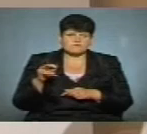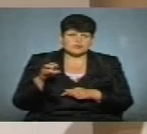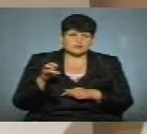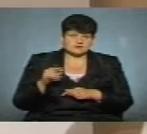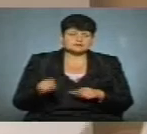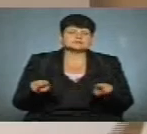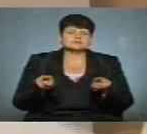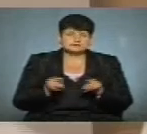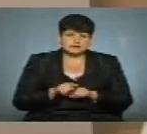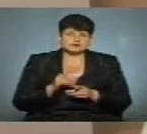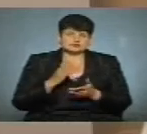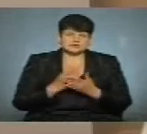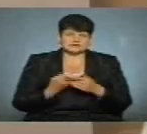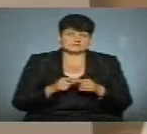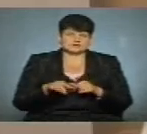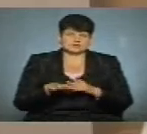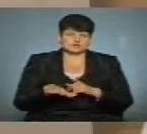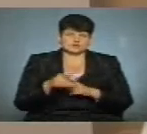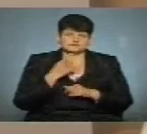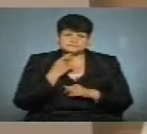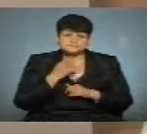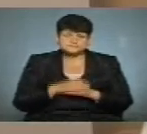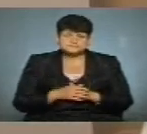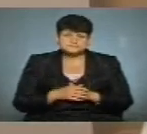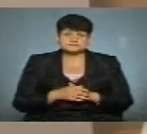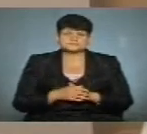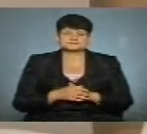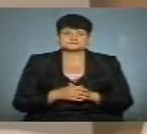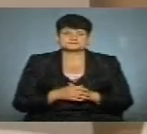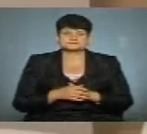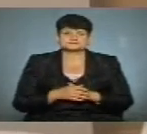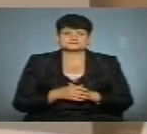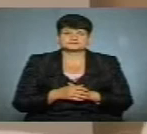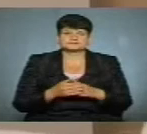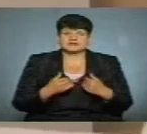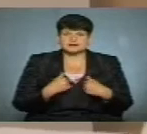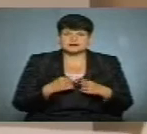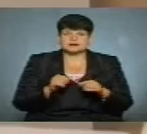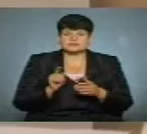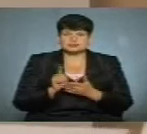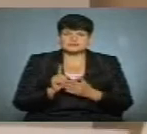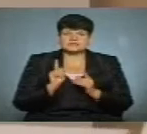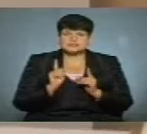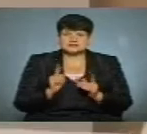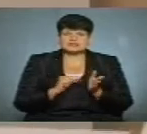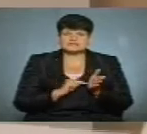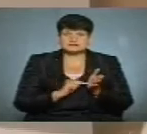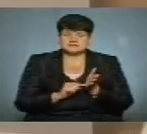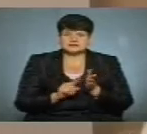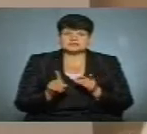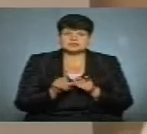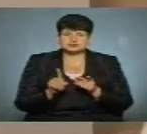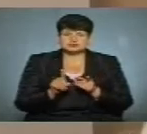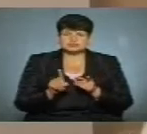області теж знаходяться в цій зоні. Я мушу тільки відмітити, що